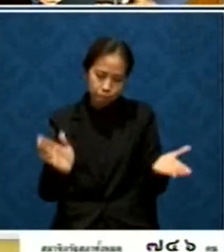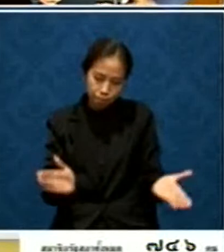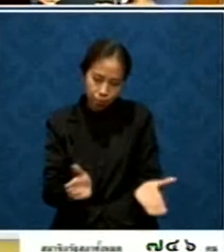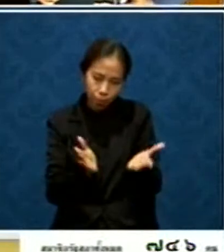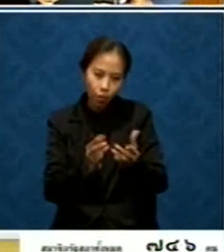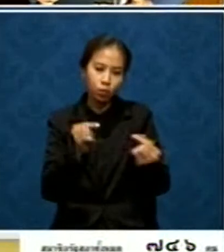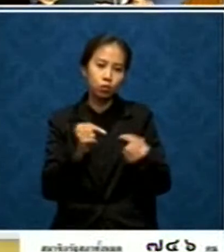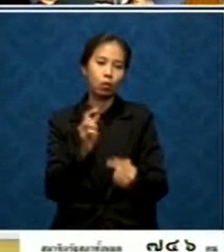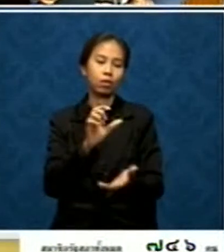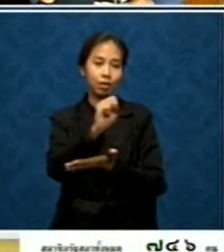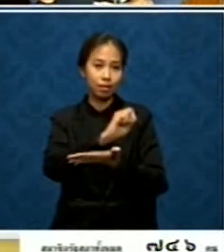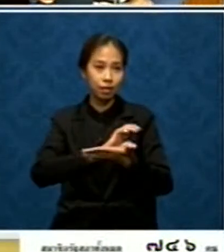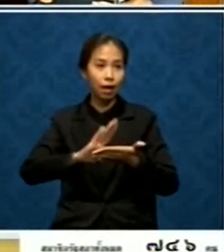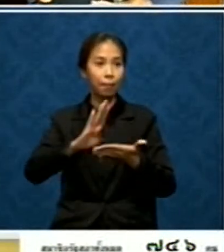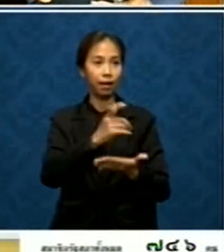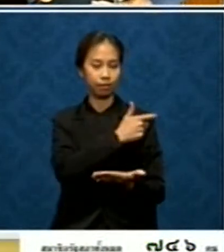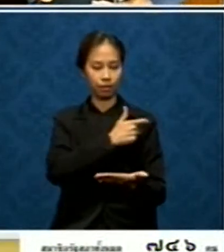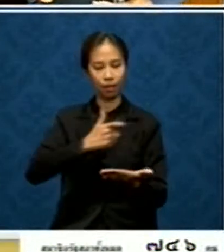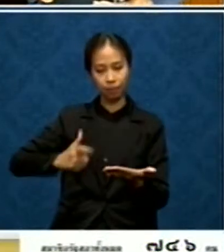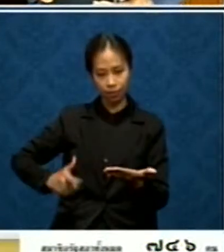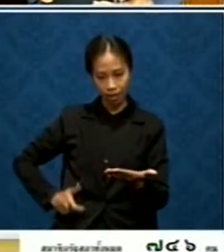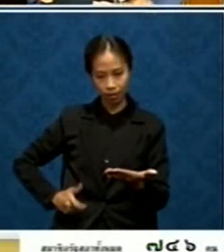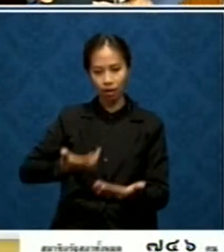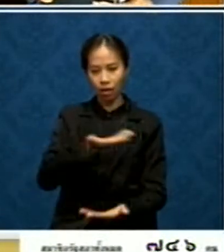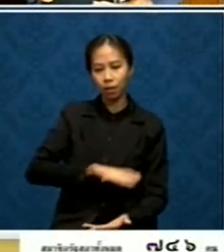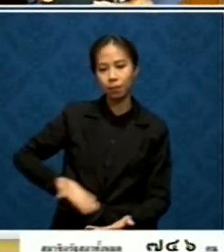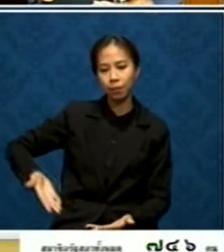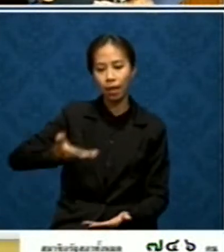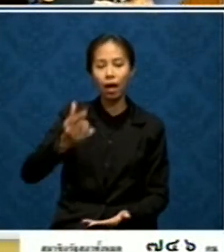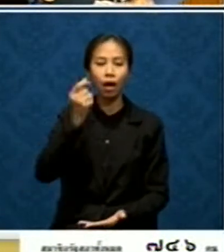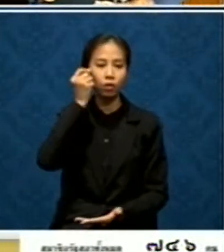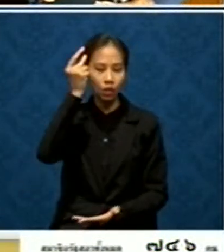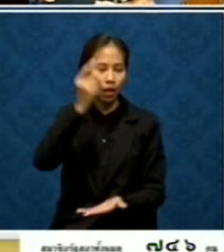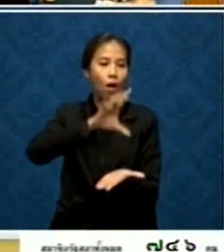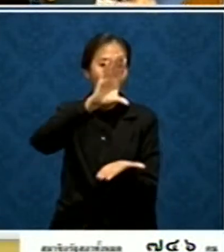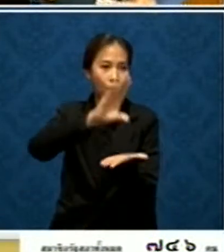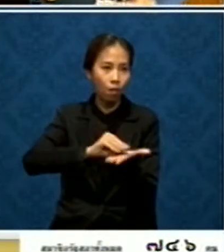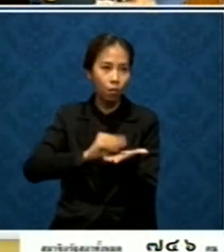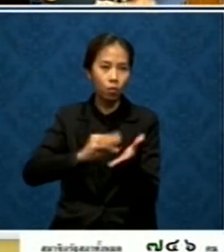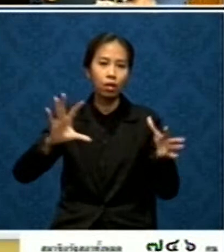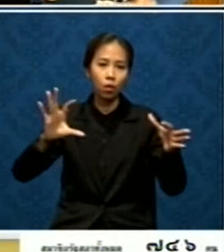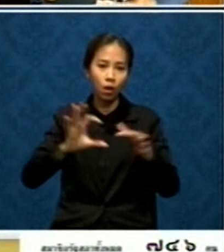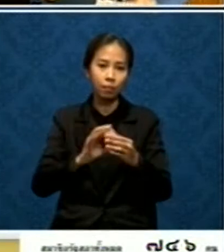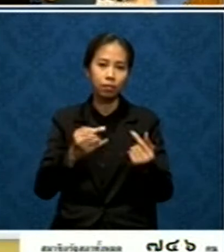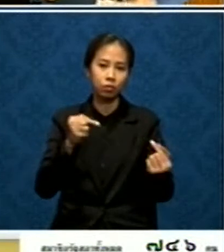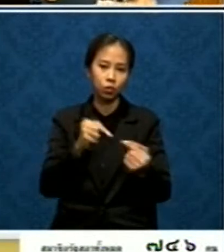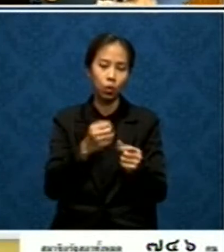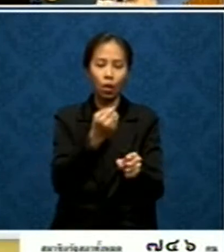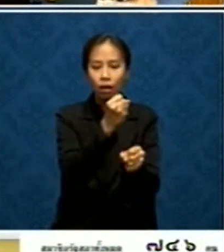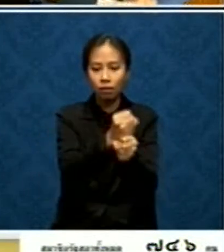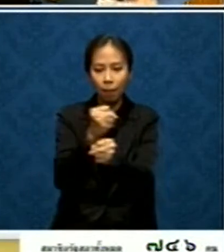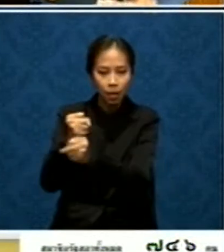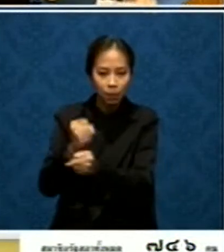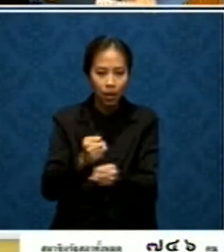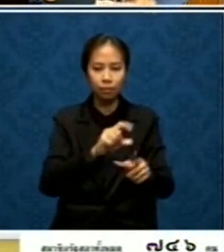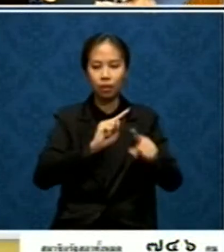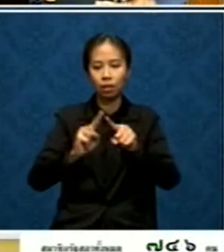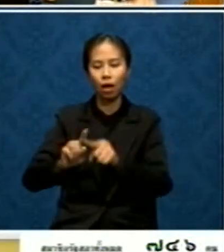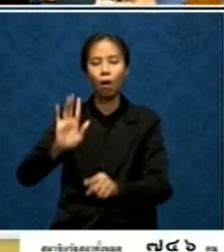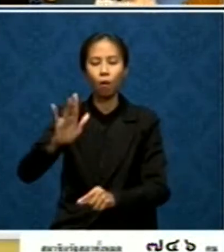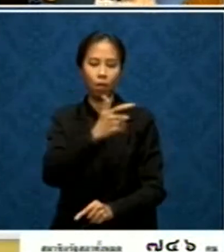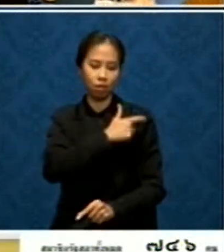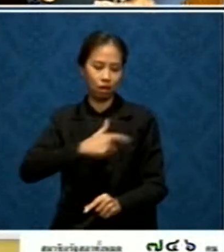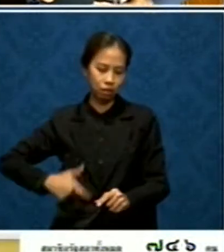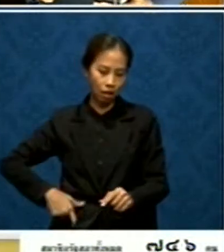ย์สร้างความเข้าใจที่ถูกต้องและเผยแพร่ข้อมูลเกี่ยวกับการปฏิบัติพระราชกรณียกิจของสถาบันพระมหากษั